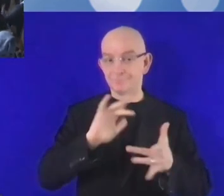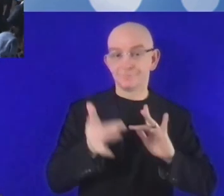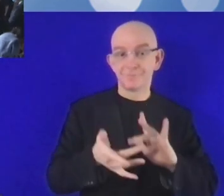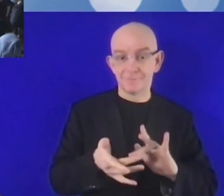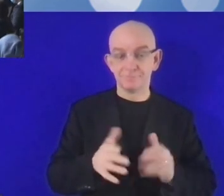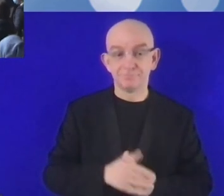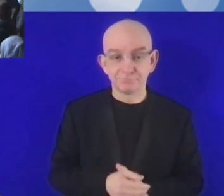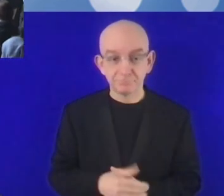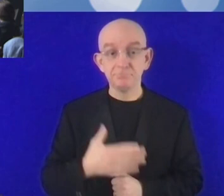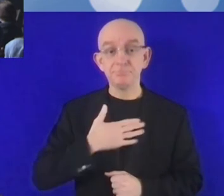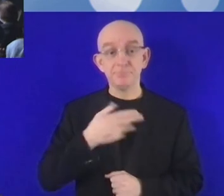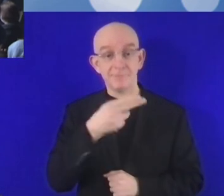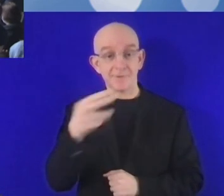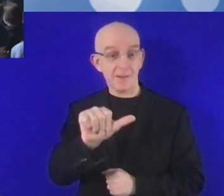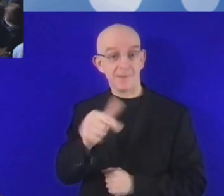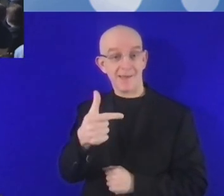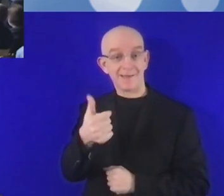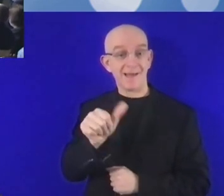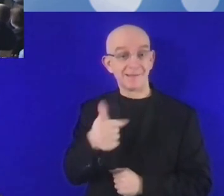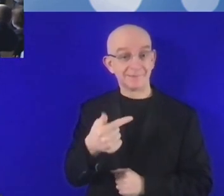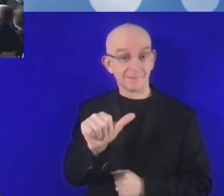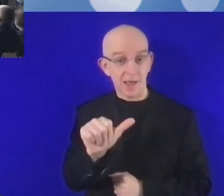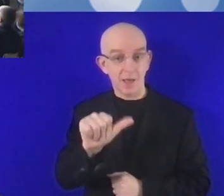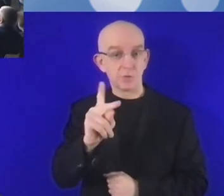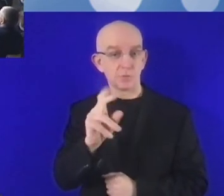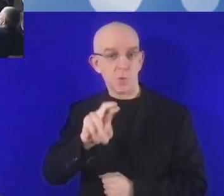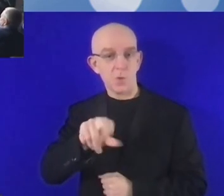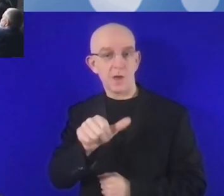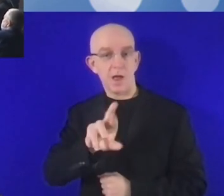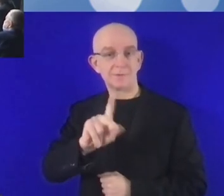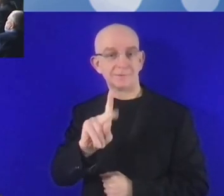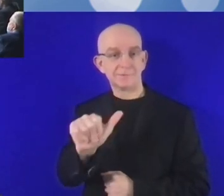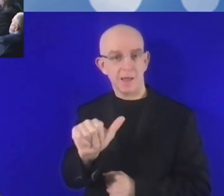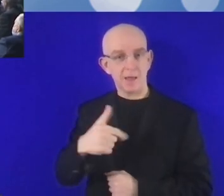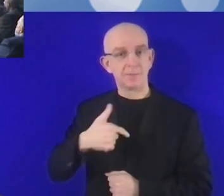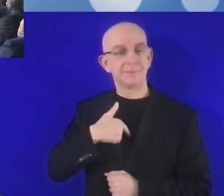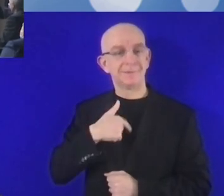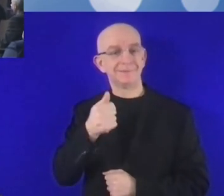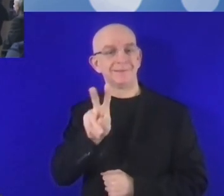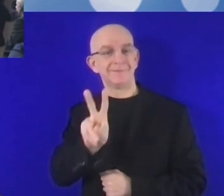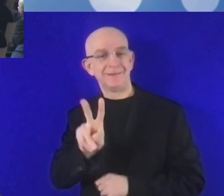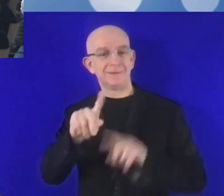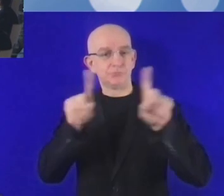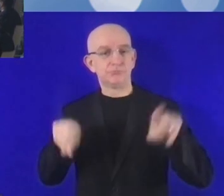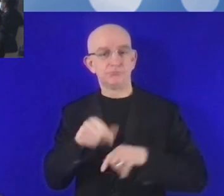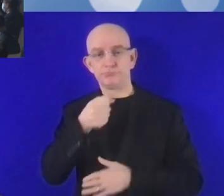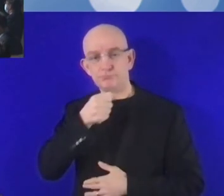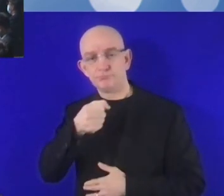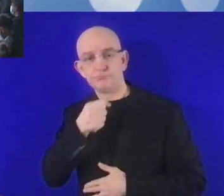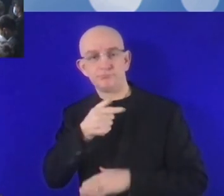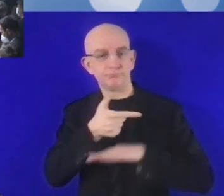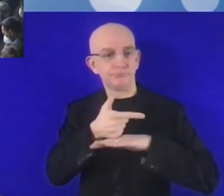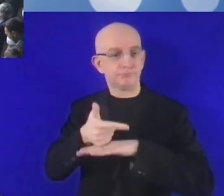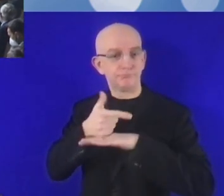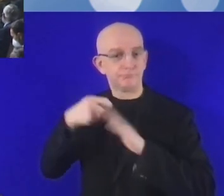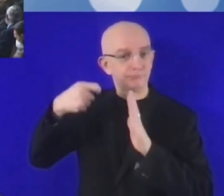展。我自己的名字叫阿嘎达·康纳尔斯卡，我是波兰电视的记者，所以我非